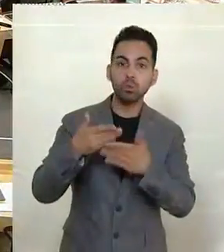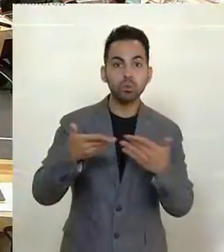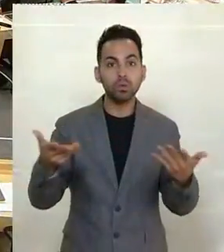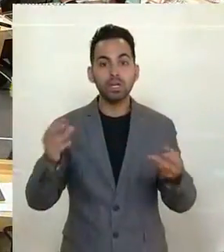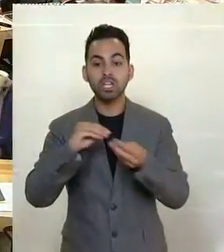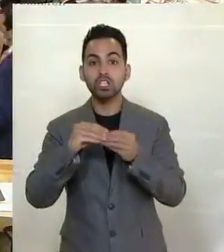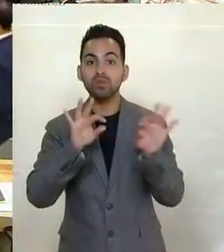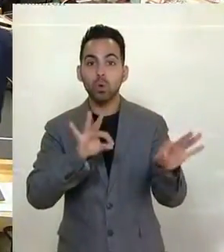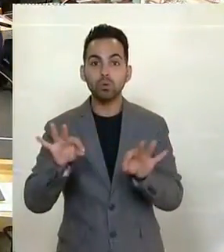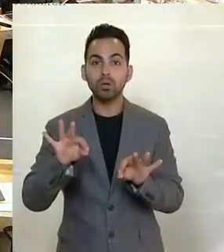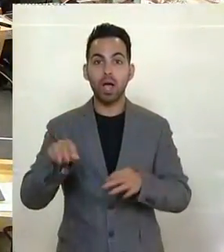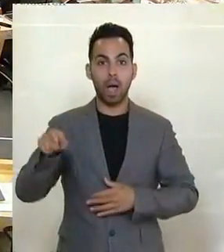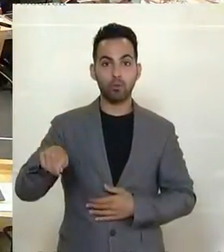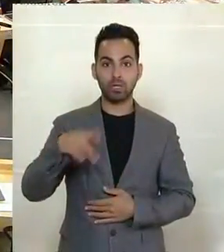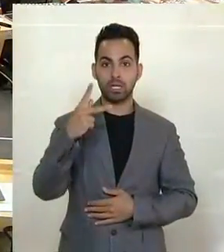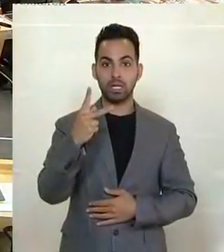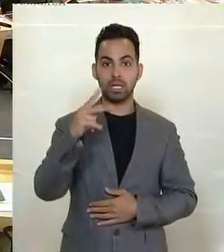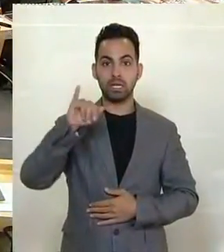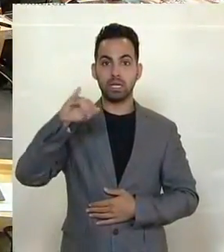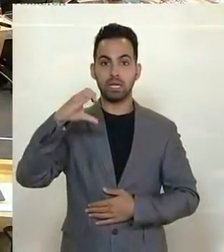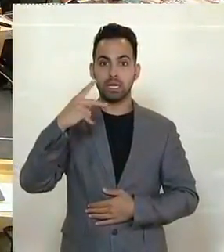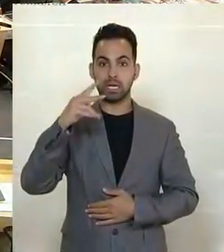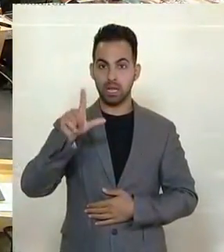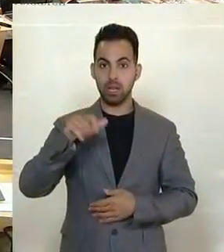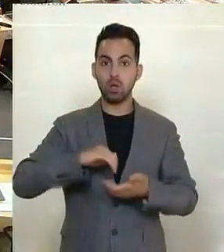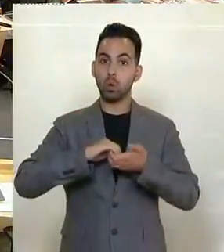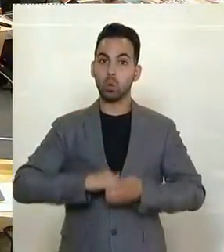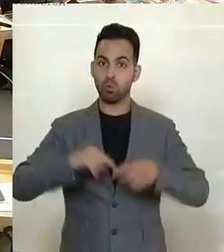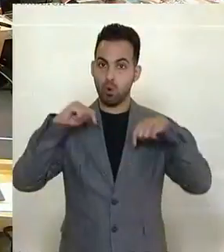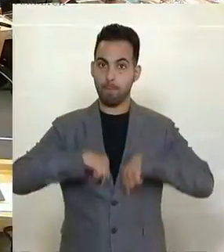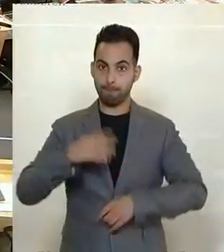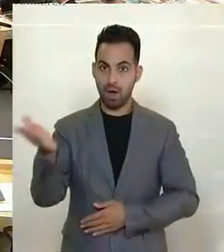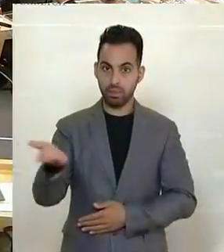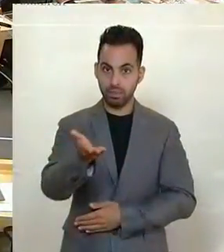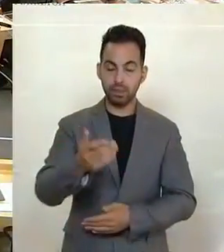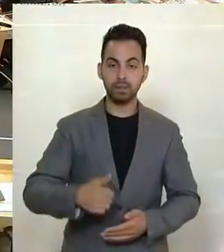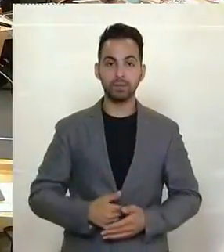Zu Geschäftsordnung, Abgeordneter Kickl, Gruppermann.